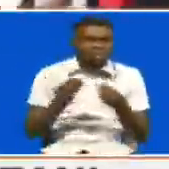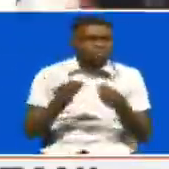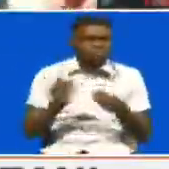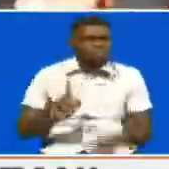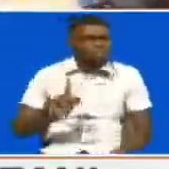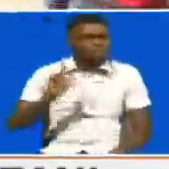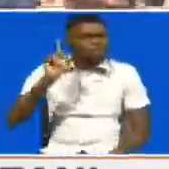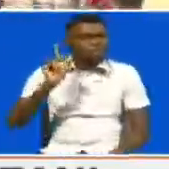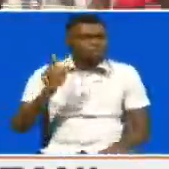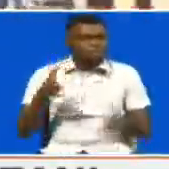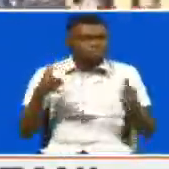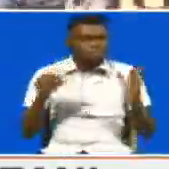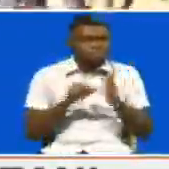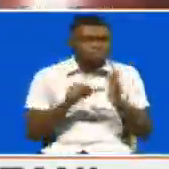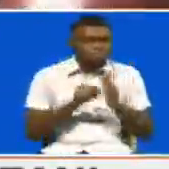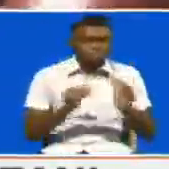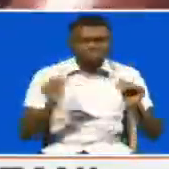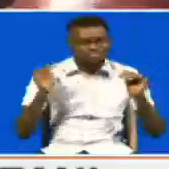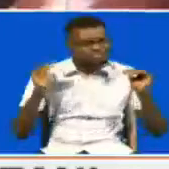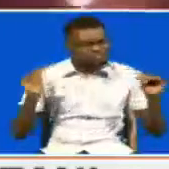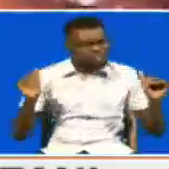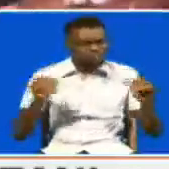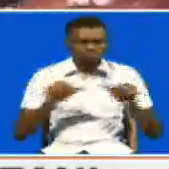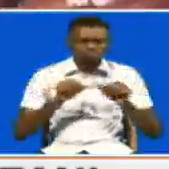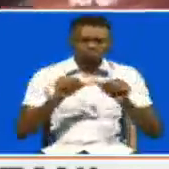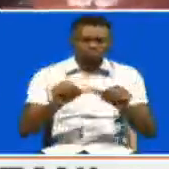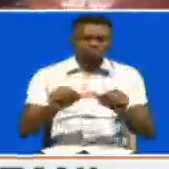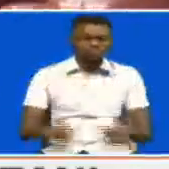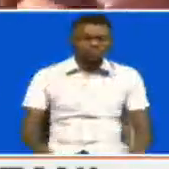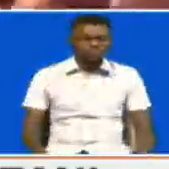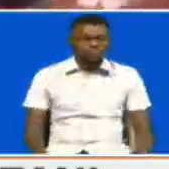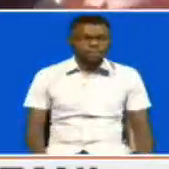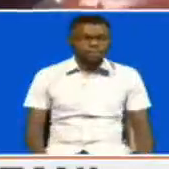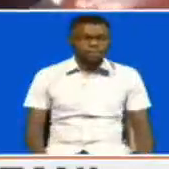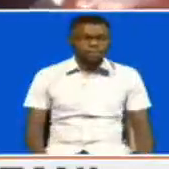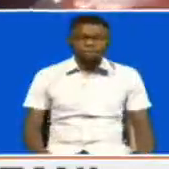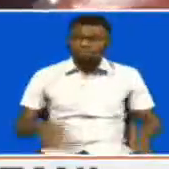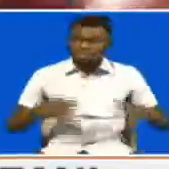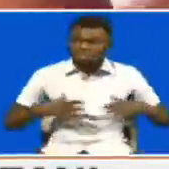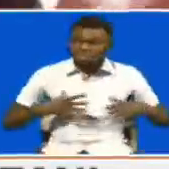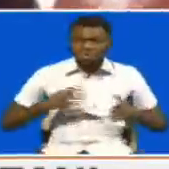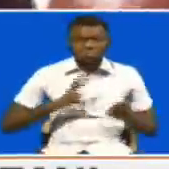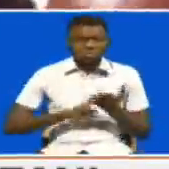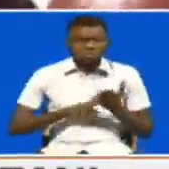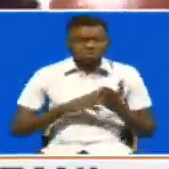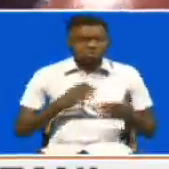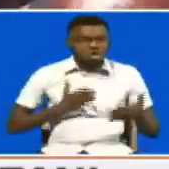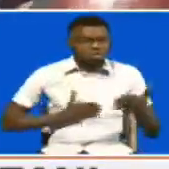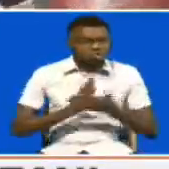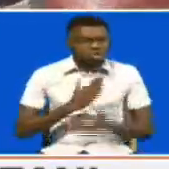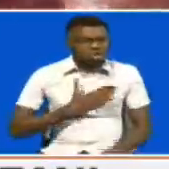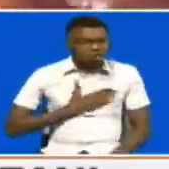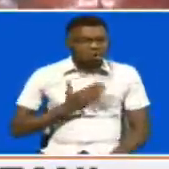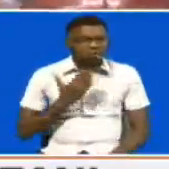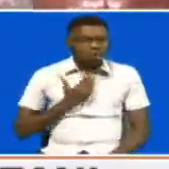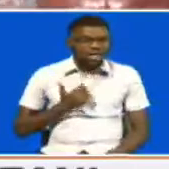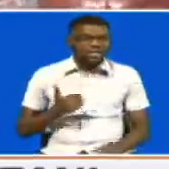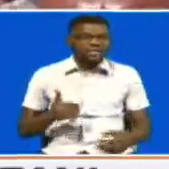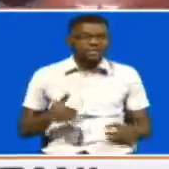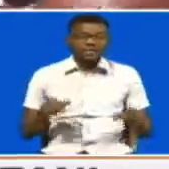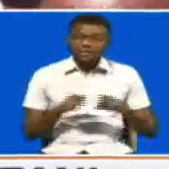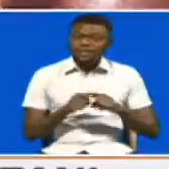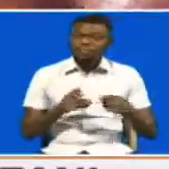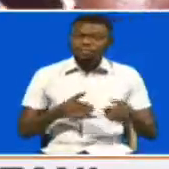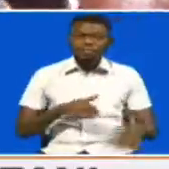hii huenda ikawa mbaya zaidi. Tumetoka nje kama watu ya Migori, tunatafuta haki yetu. Na haki